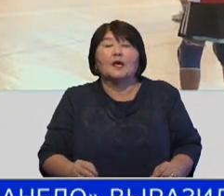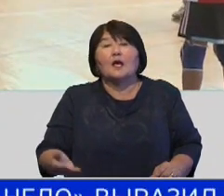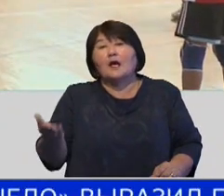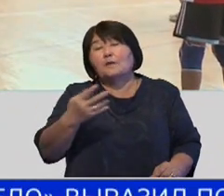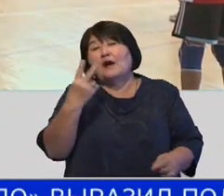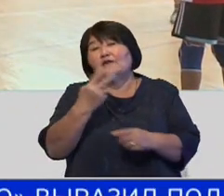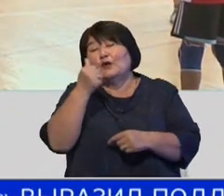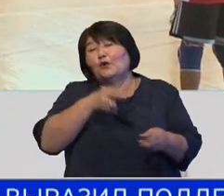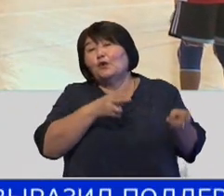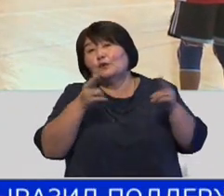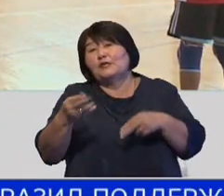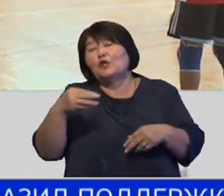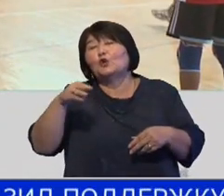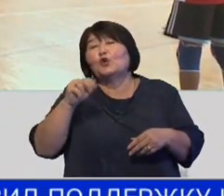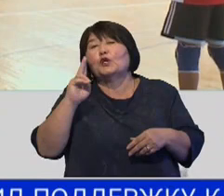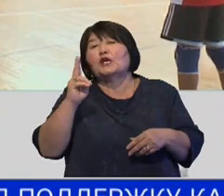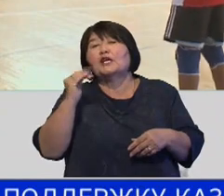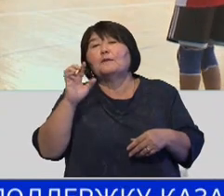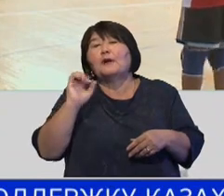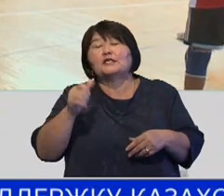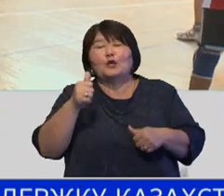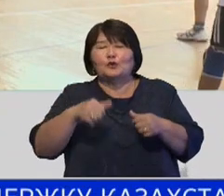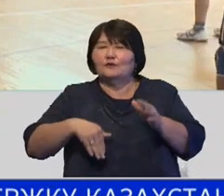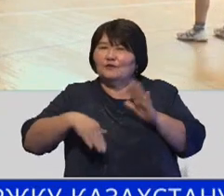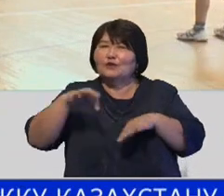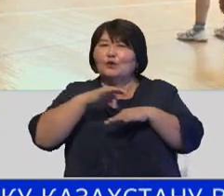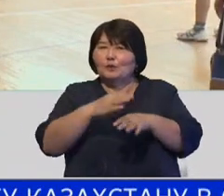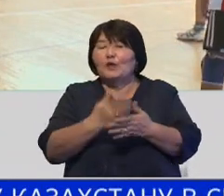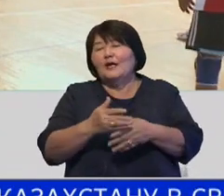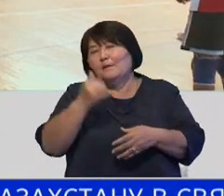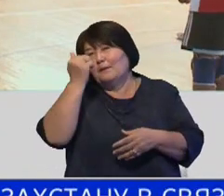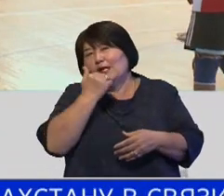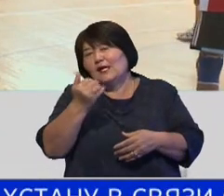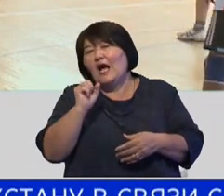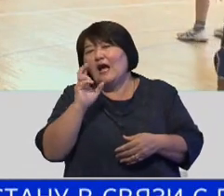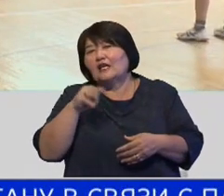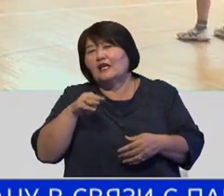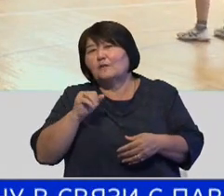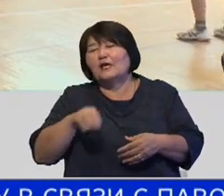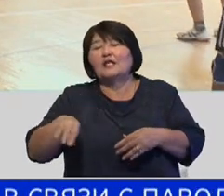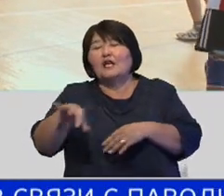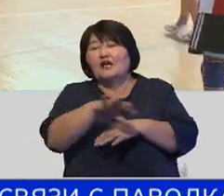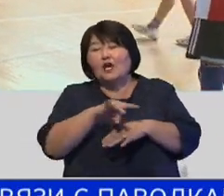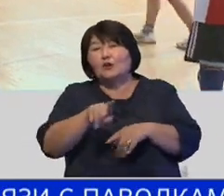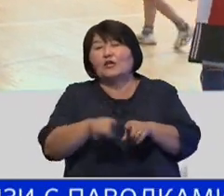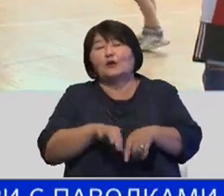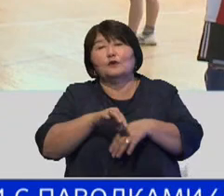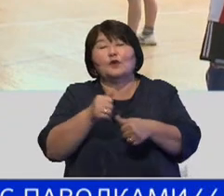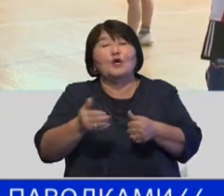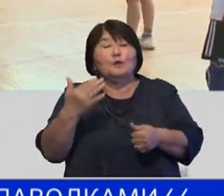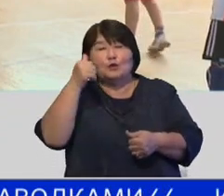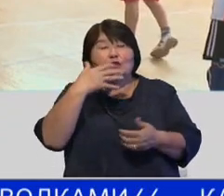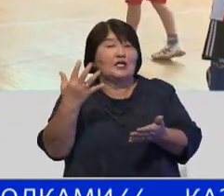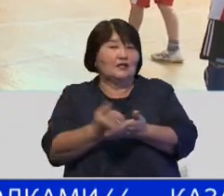Мы уже второй год приезжаем из Тулкибаса. Турнир всегда проходит на высоком уровне. Благодарность акимату района за организацию такого турнира. В прошлом